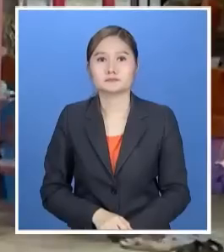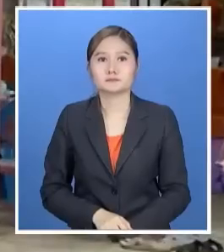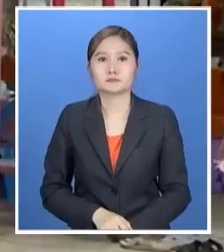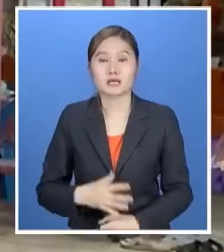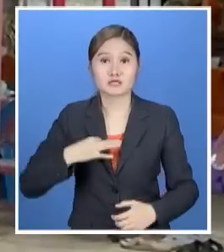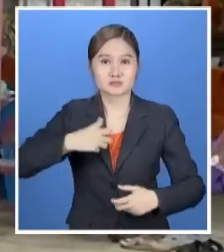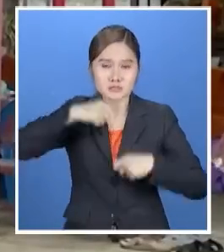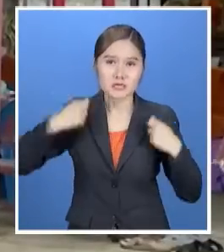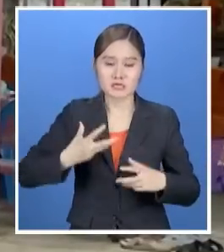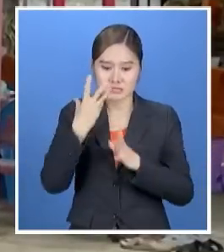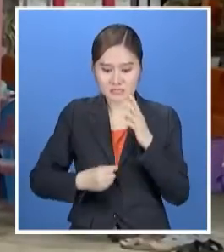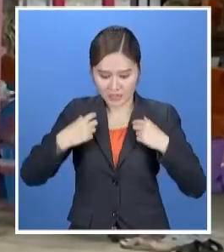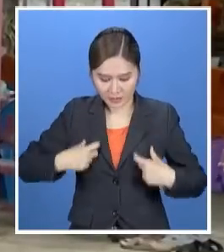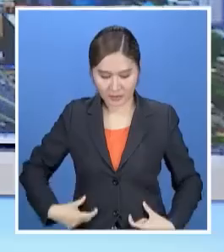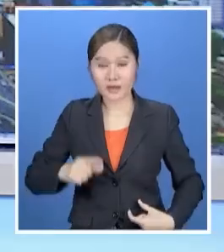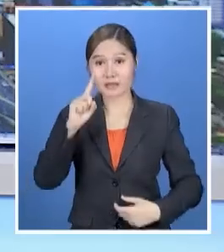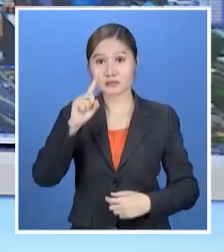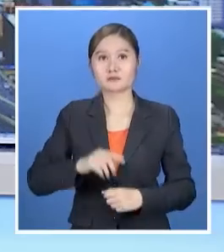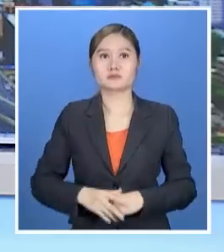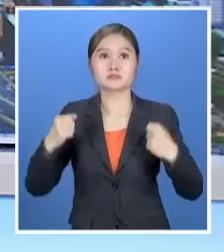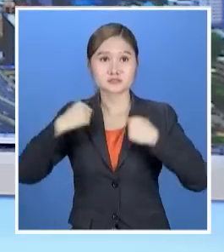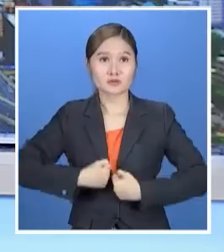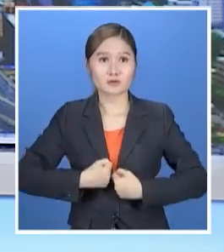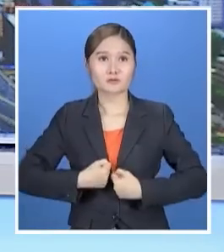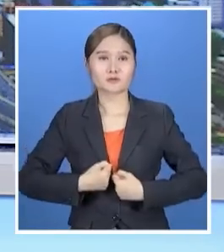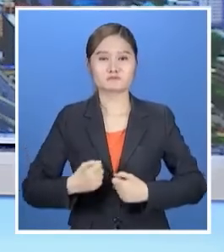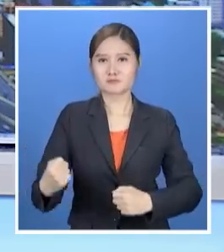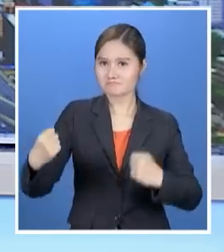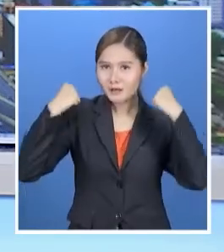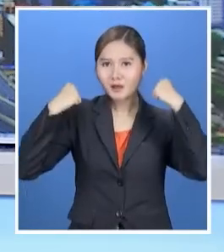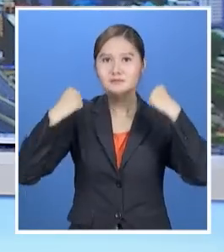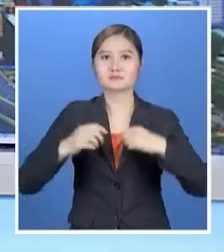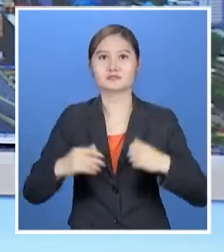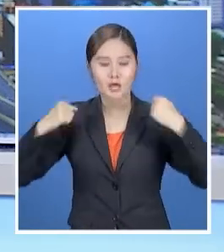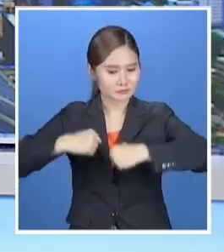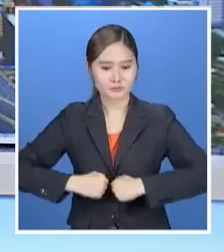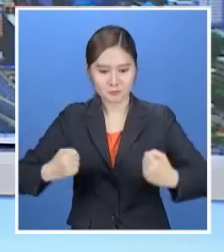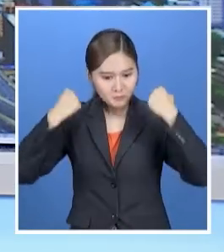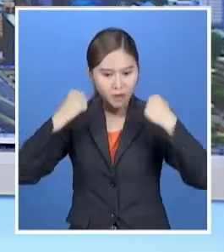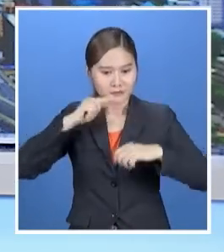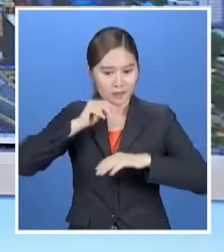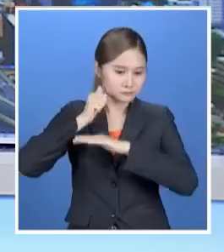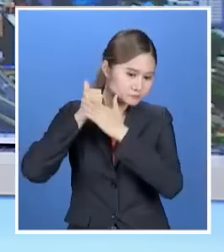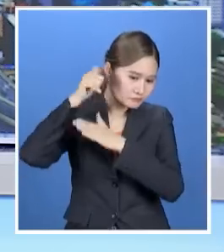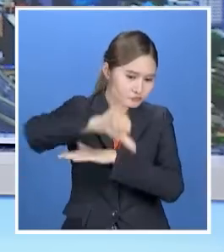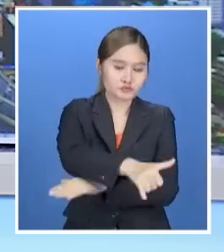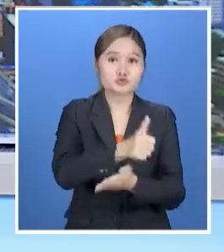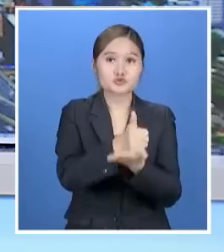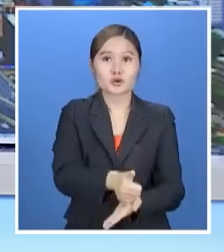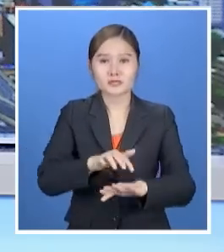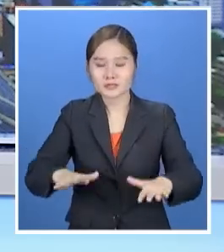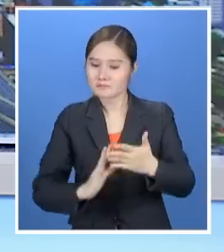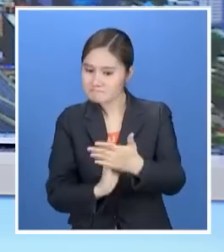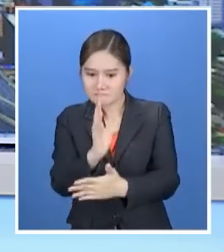านถอดอังสะเหลือสบงใช่ไหมอย่างนี้ต้องเรียกว่าใส่สบงแล้วทรงพลังของจริง เออใช่ โดดน้ำลงไปช่วย แล้วเด็กคนนี้รอด